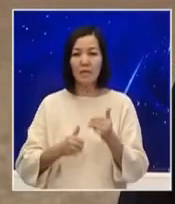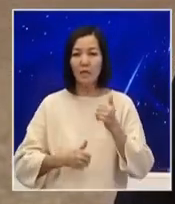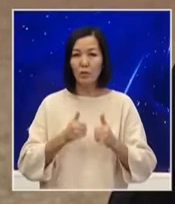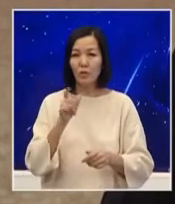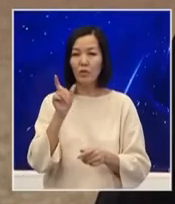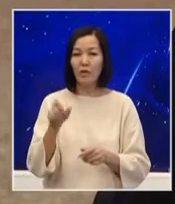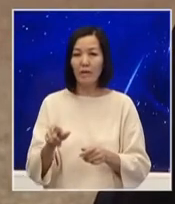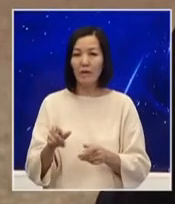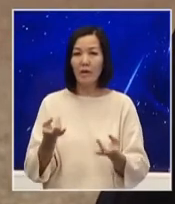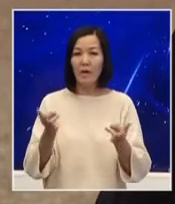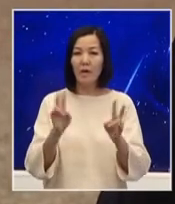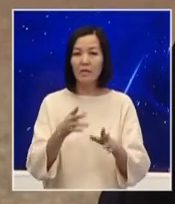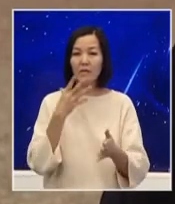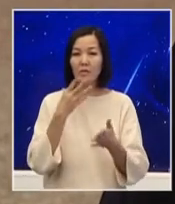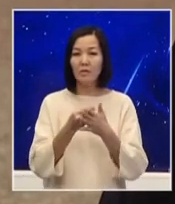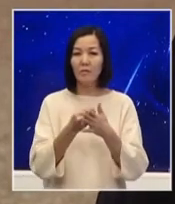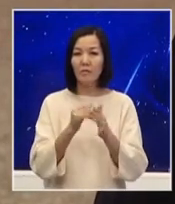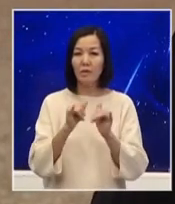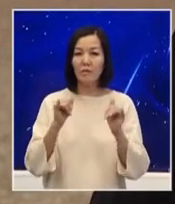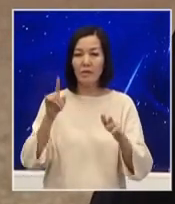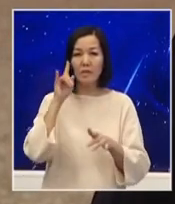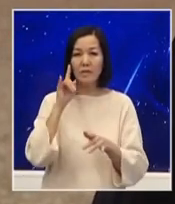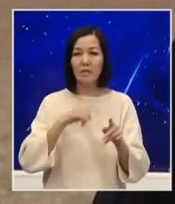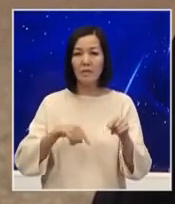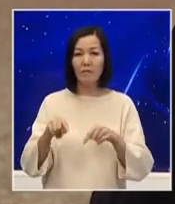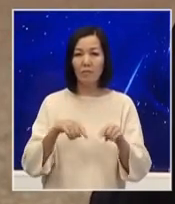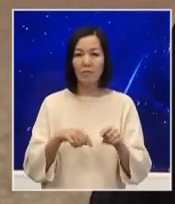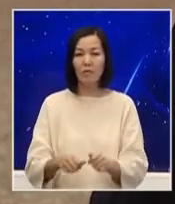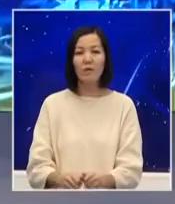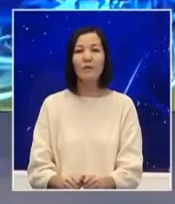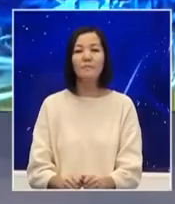человек, оставивший свой след в развитии казахстанского футбола.